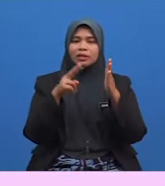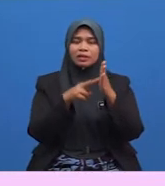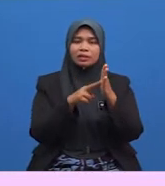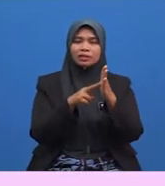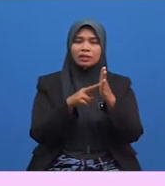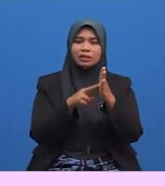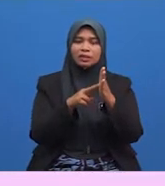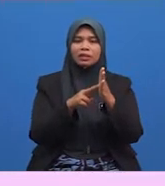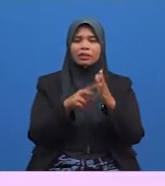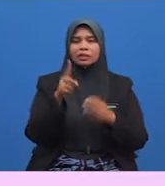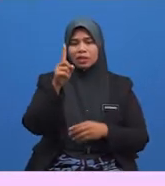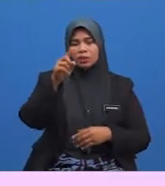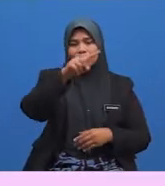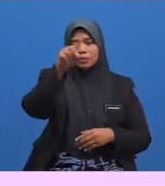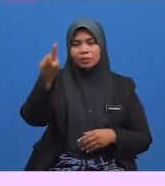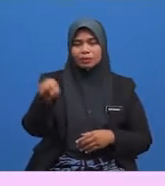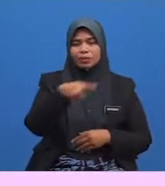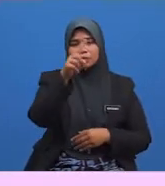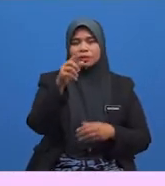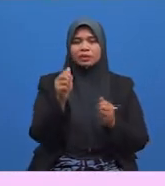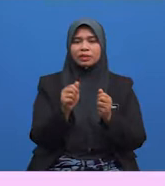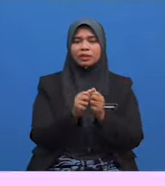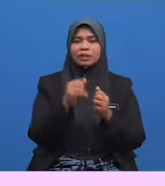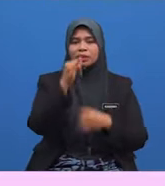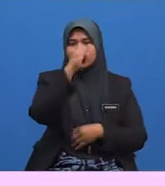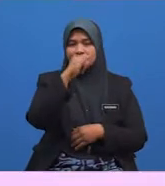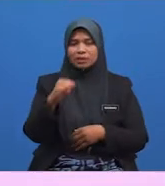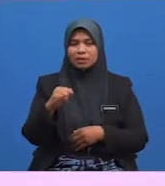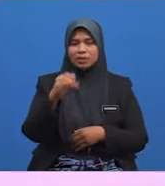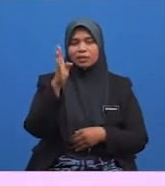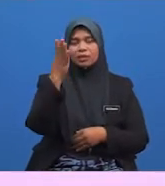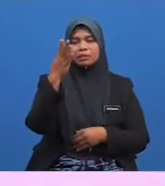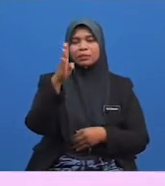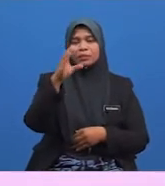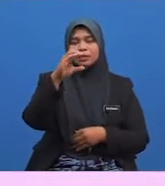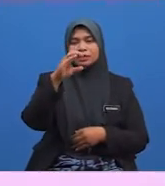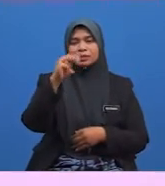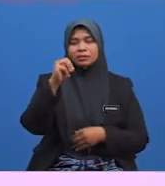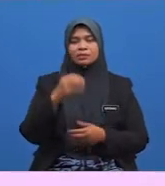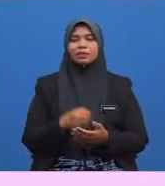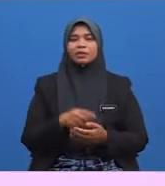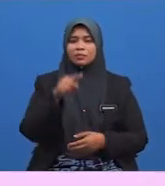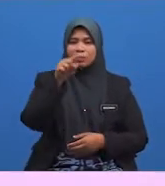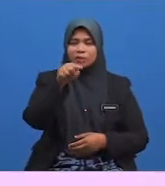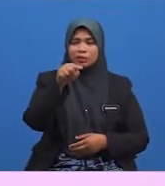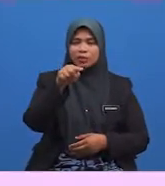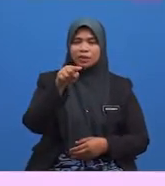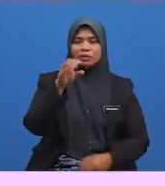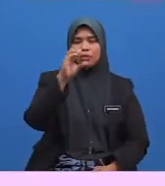menunjukkan sebuah bulatan dengan jejari 14 cm dan berpusat di